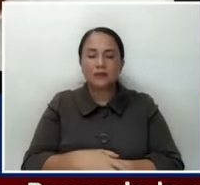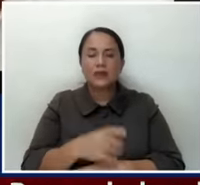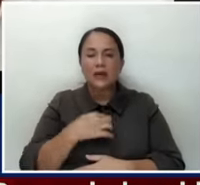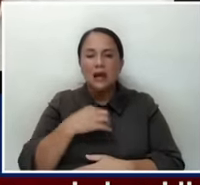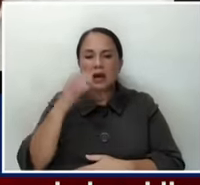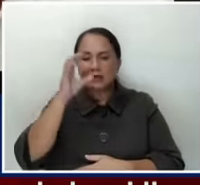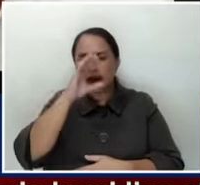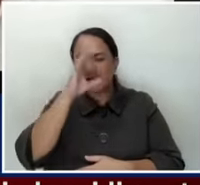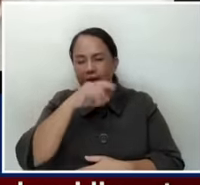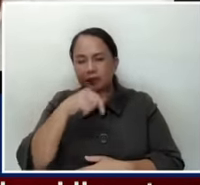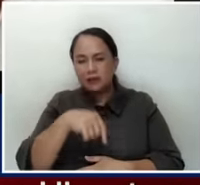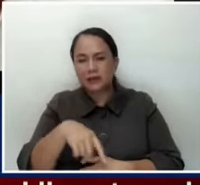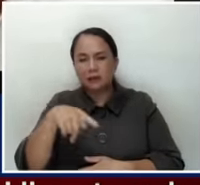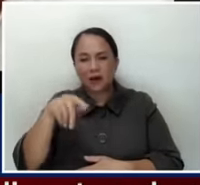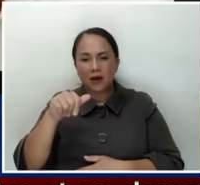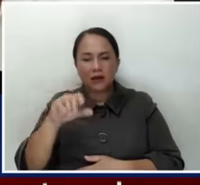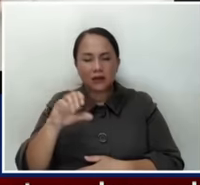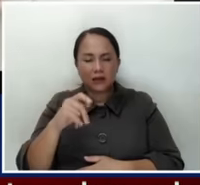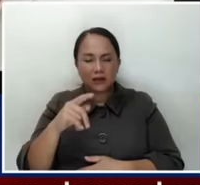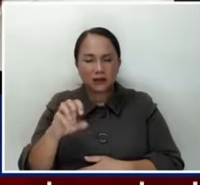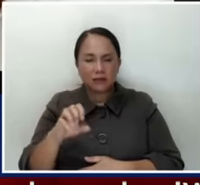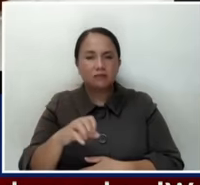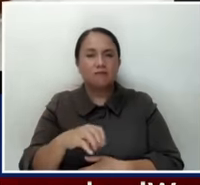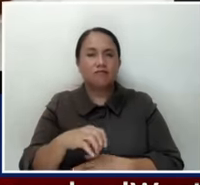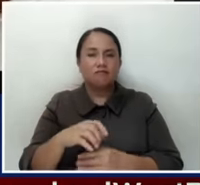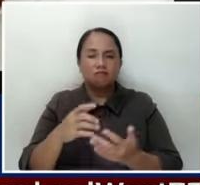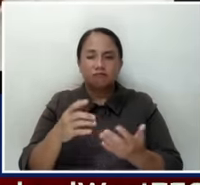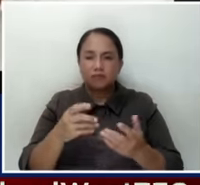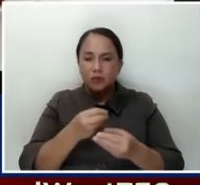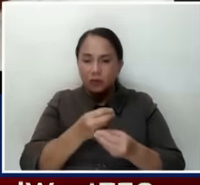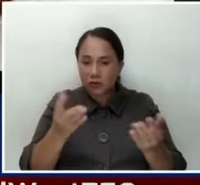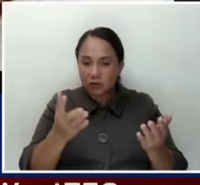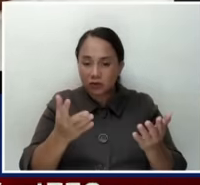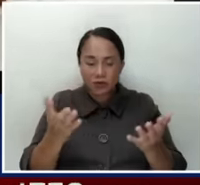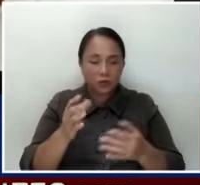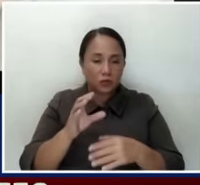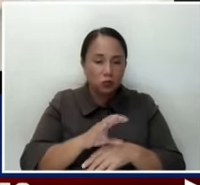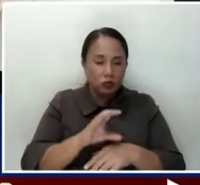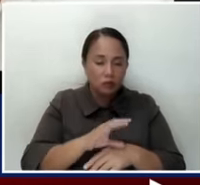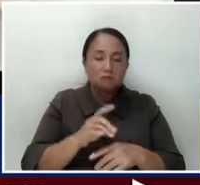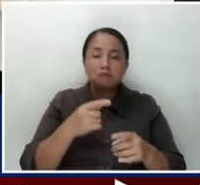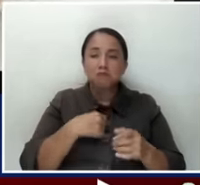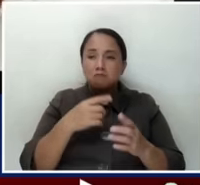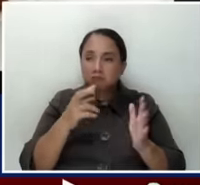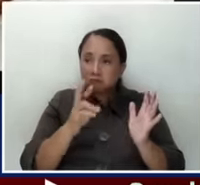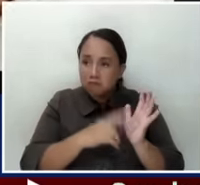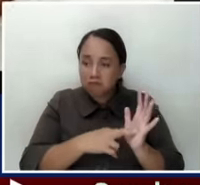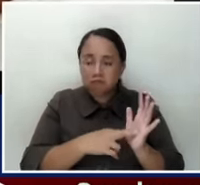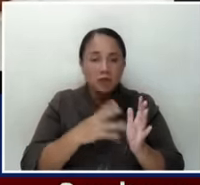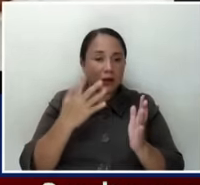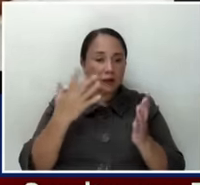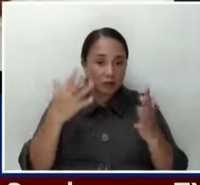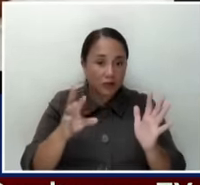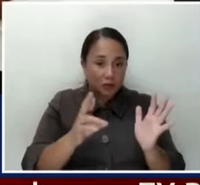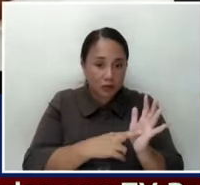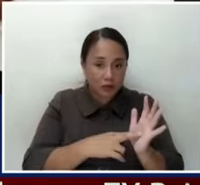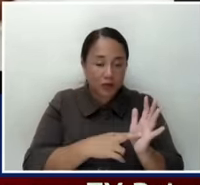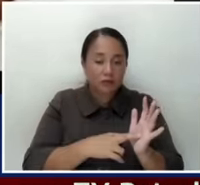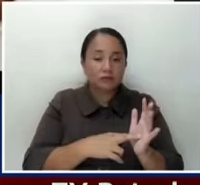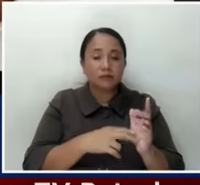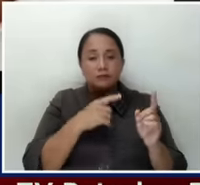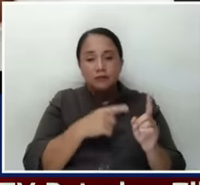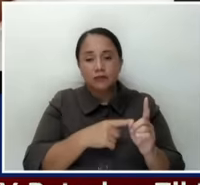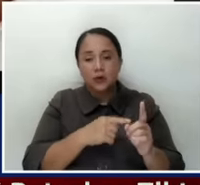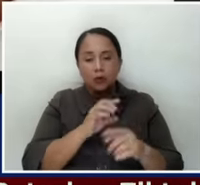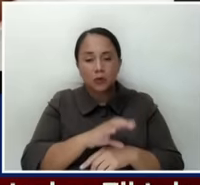itong mga package providers na ito ng konsulta, umili na sila at magparehistro na po sila doon. Kasi pag nakarehistro na sila sa isang